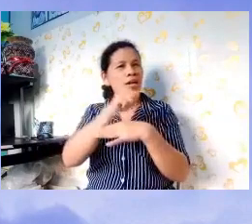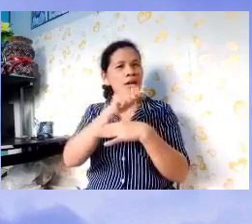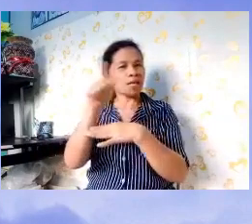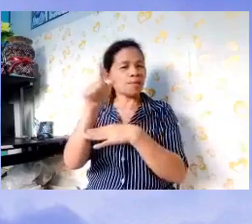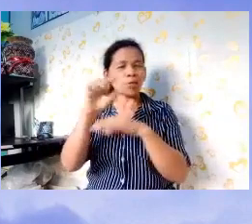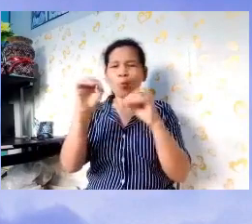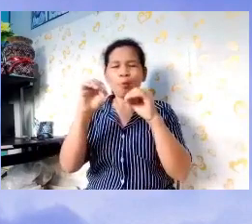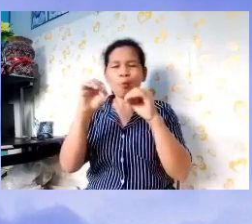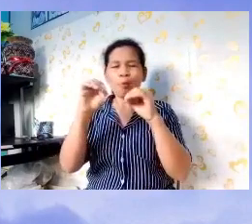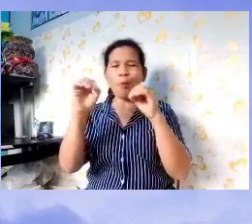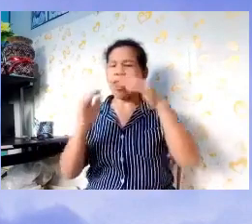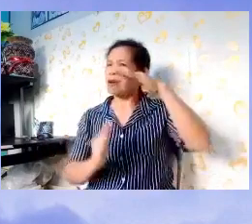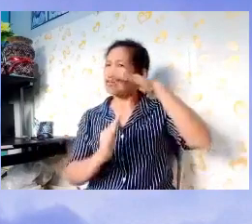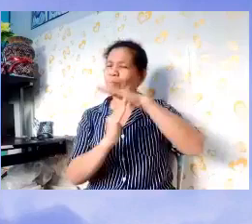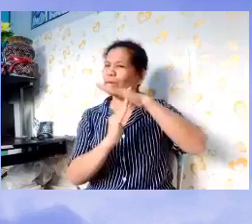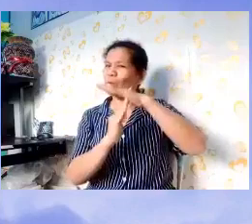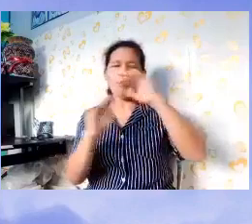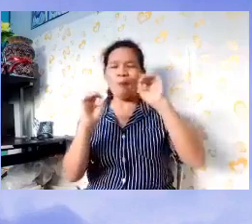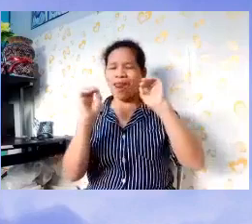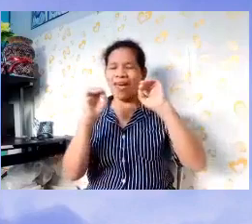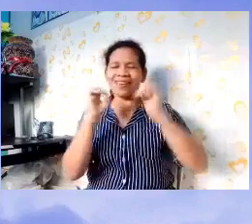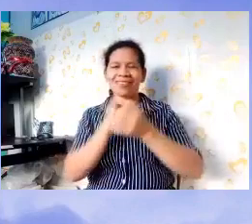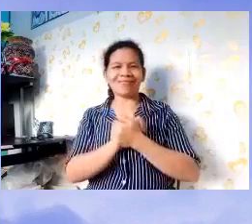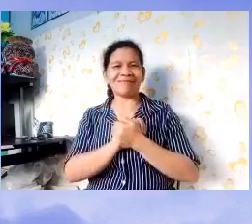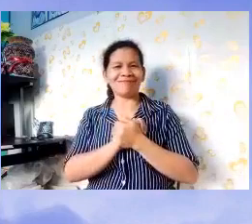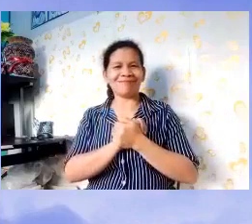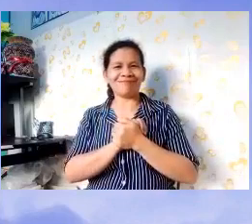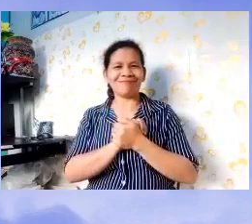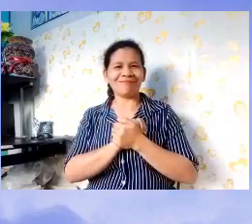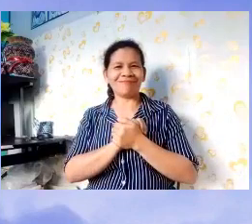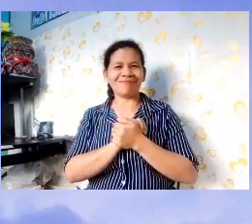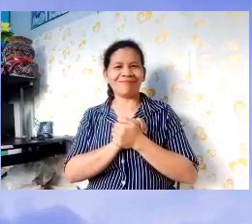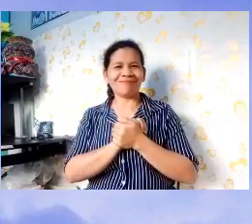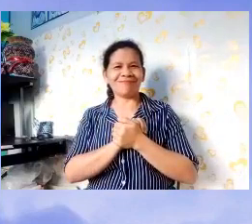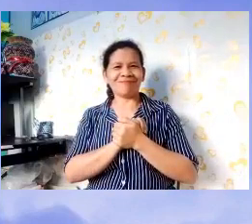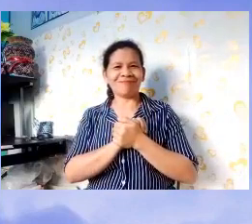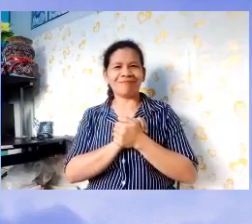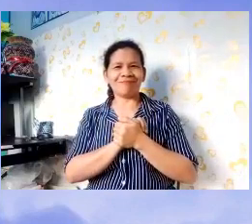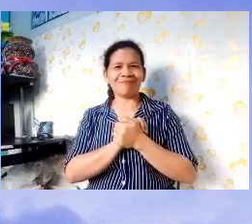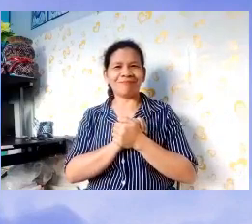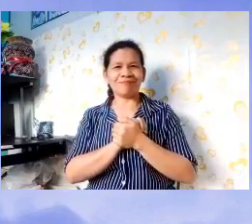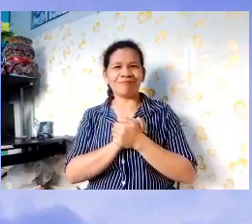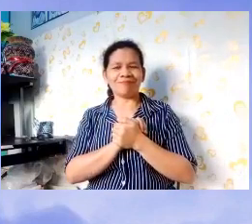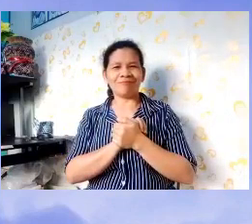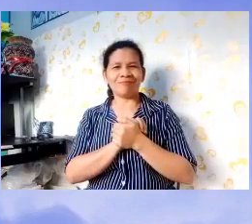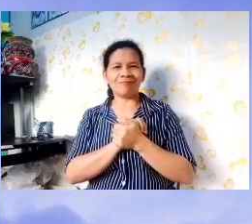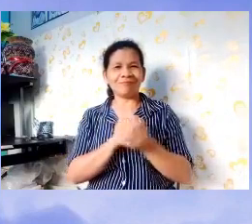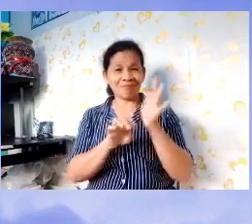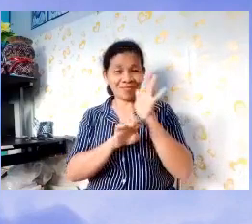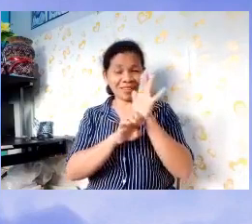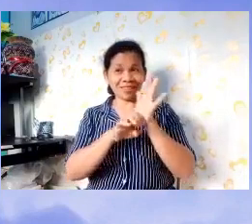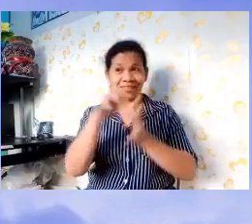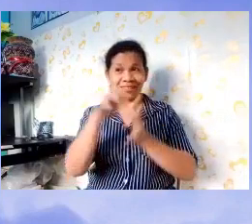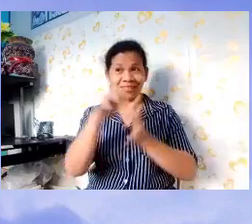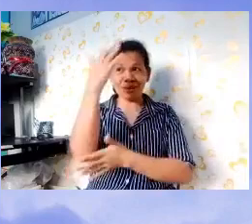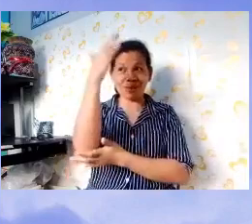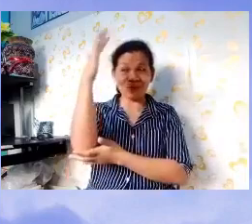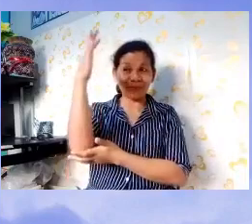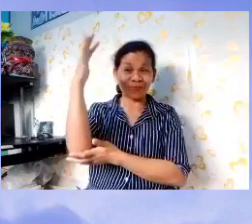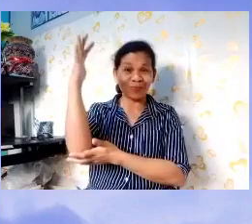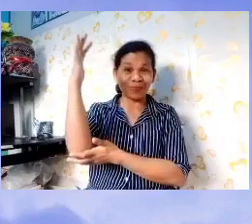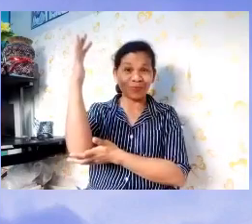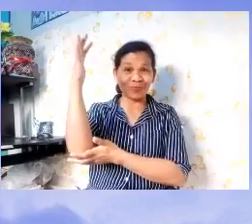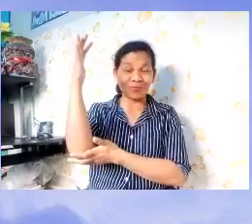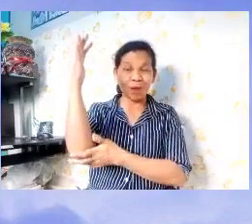limit. Amo? Kuminsan yung mga puno, pagka, diba, yung papaya po namin, ang